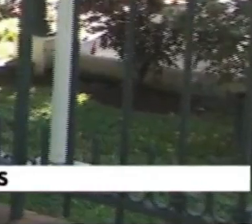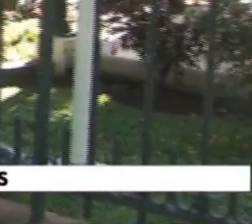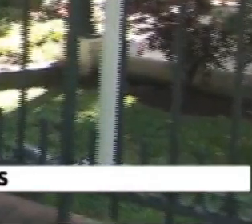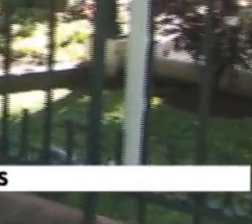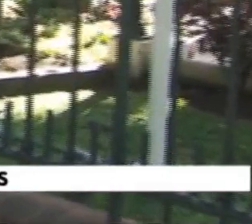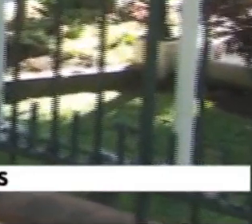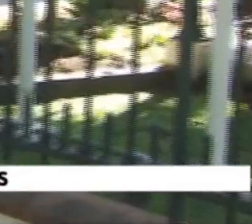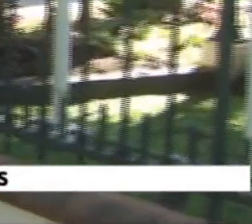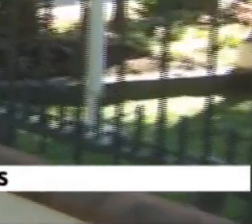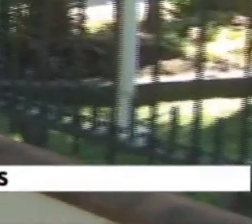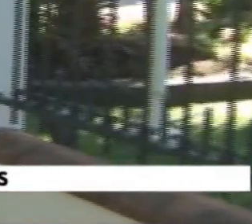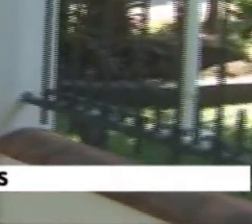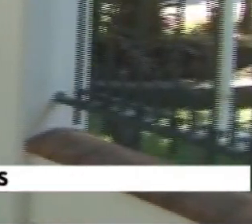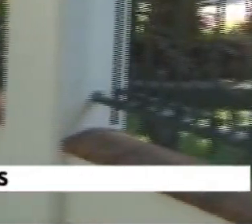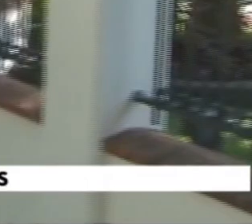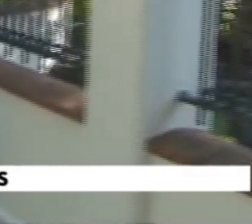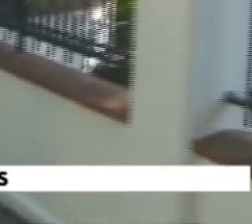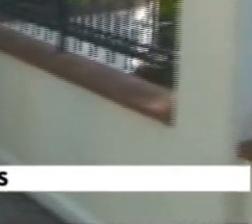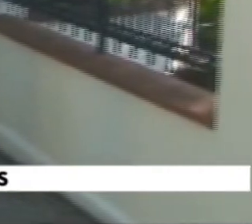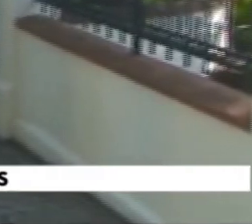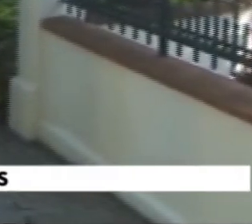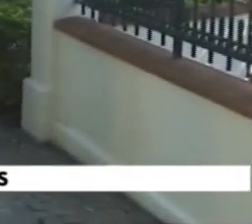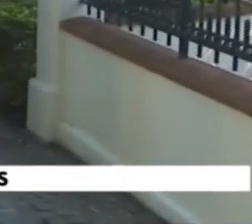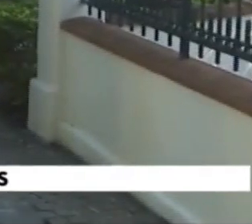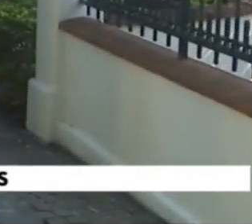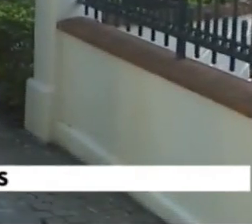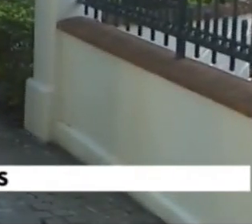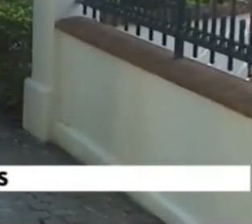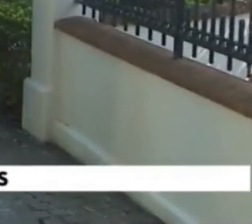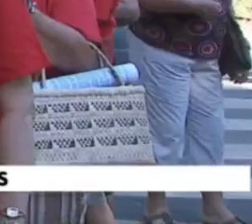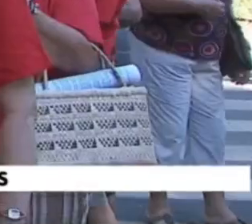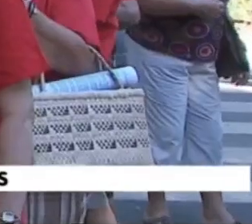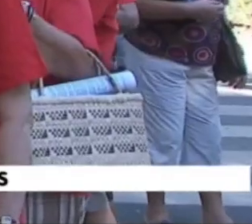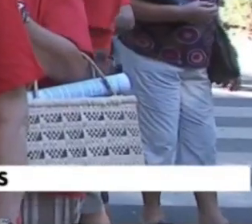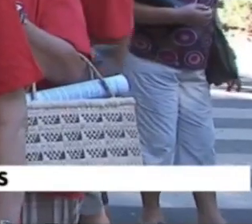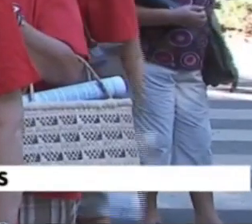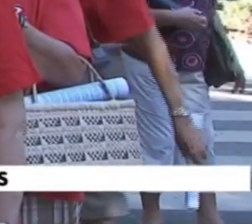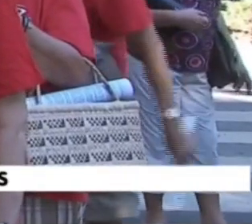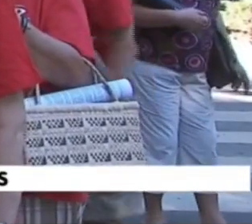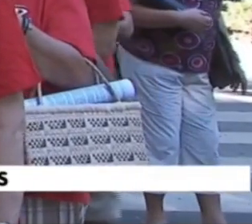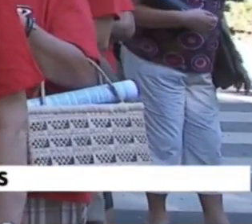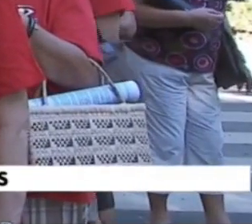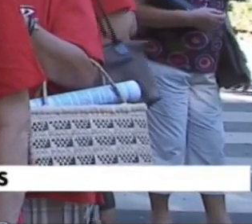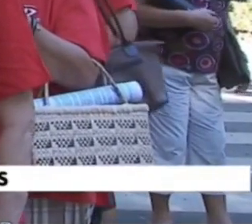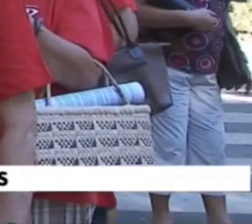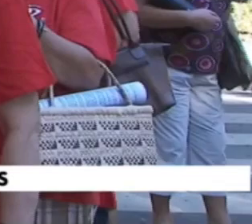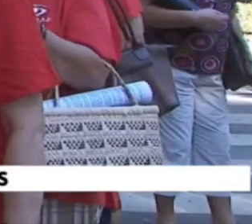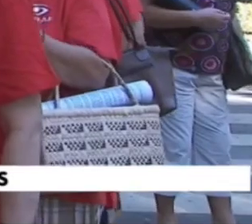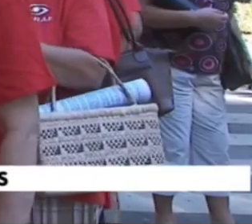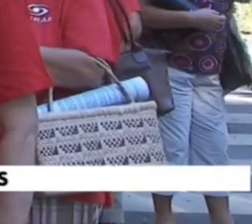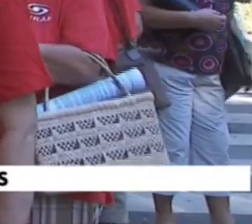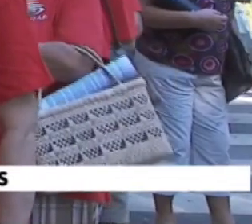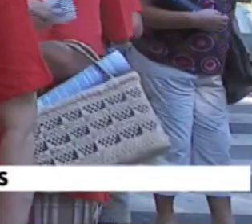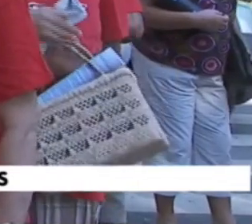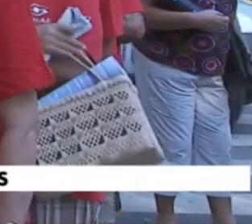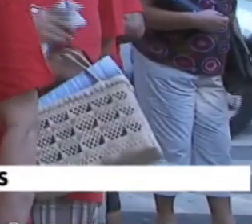devant l'entrée principale de la présidence du pays. Le syndicat est plus inquiet que jamais sur l'avenir des pensions